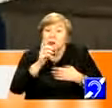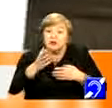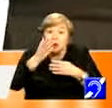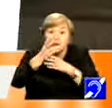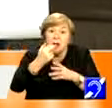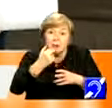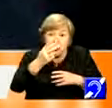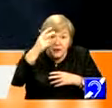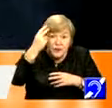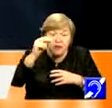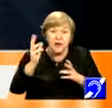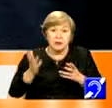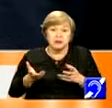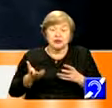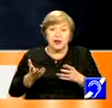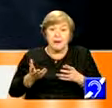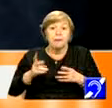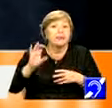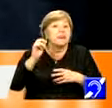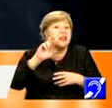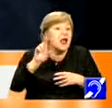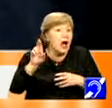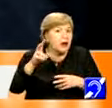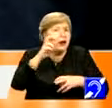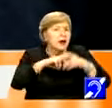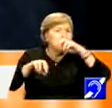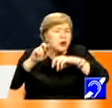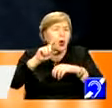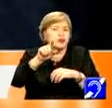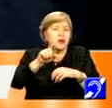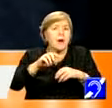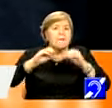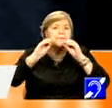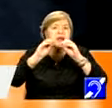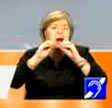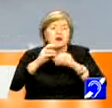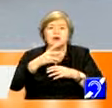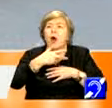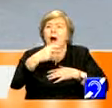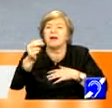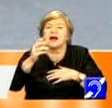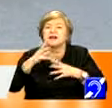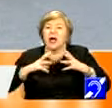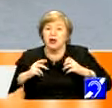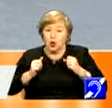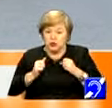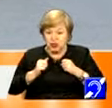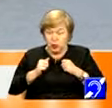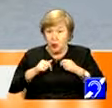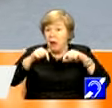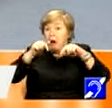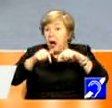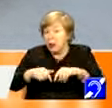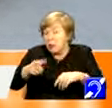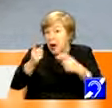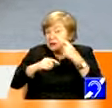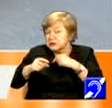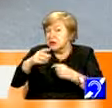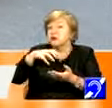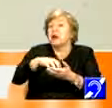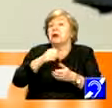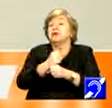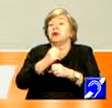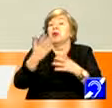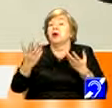autorități. Cert este că pe durata anchetei interne pedagogul a fost trimis în concediu, însă se pare că acum ar fi revenit la